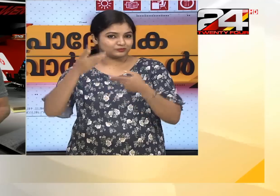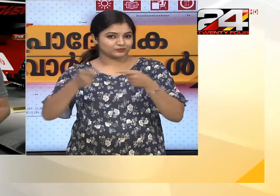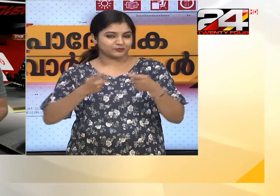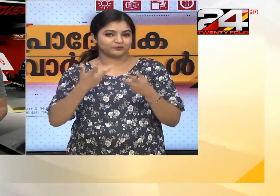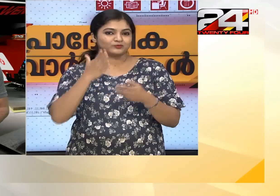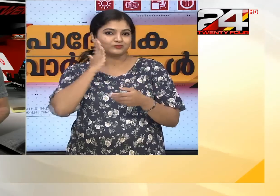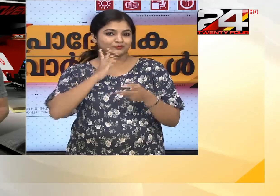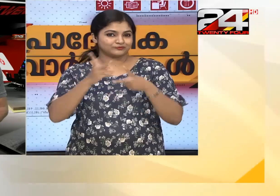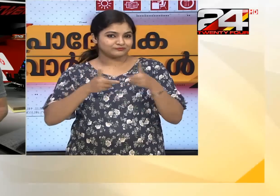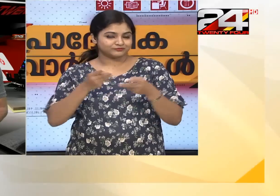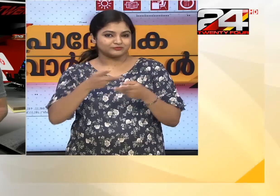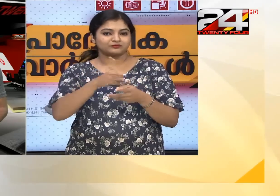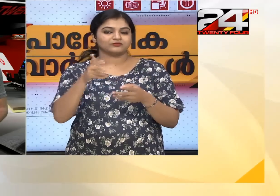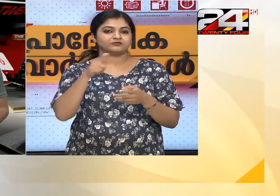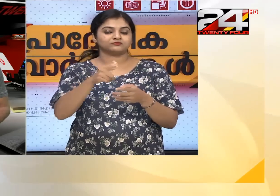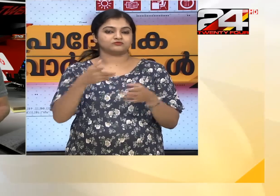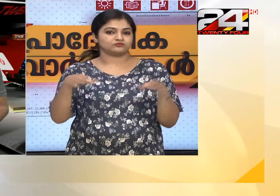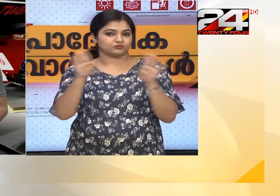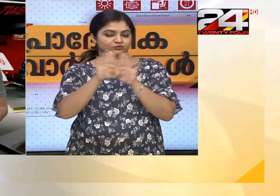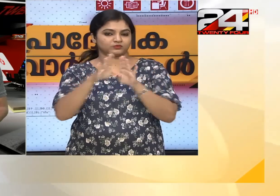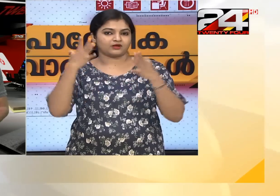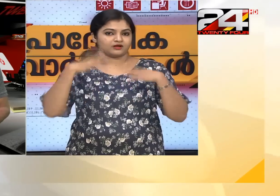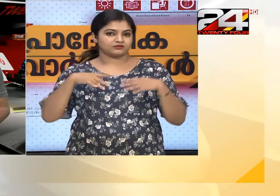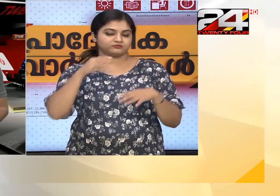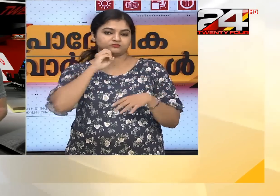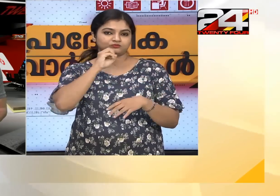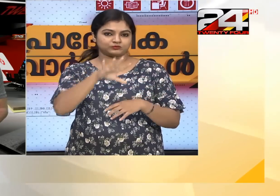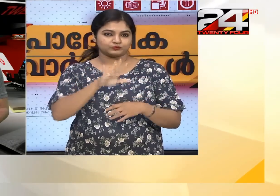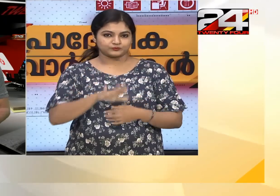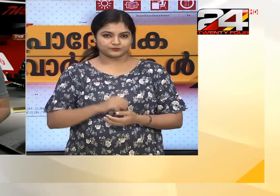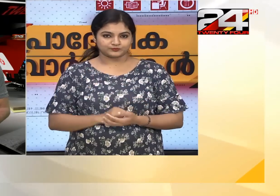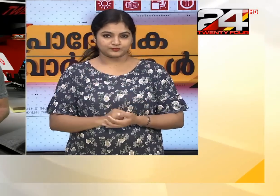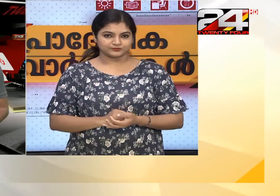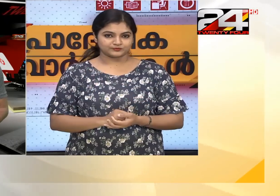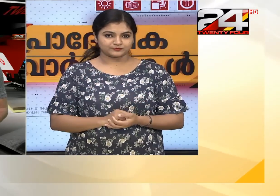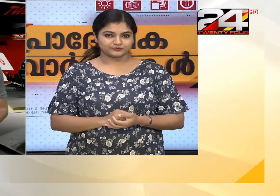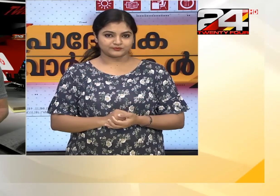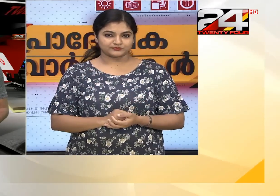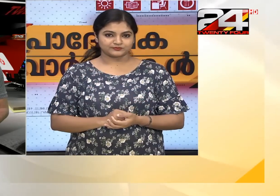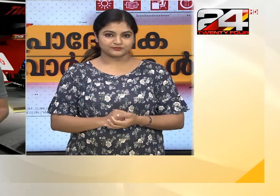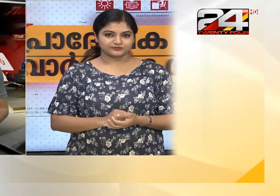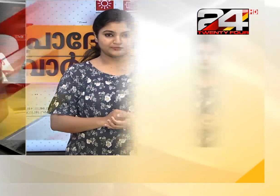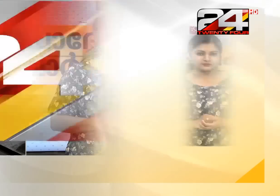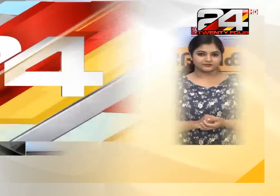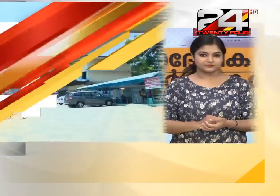ഷോപ്പുകളും ബ്യൂട്ടി പാർലറുകളും അടച്ചിടാൻ ആരോഗ്യവകുപ്പ് നിർദ്ദേശം നൽകി.